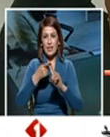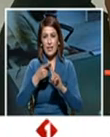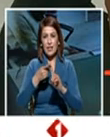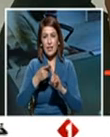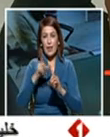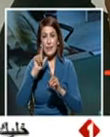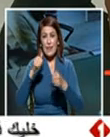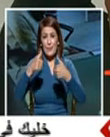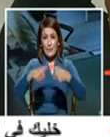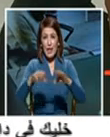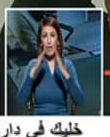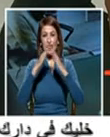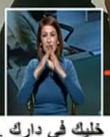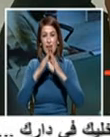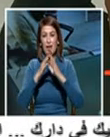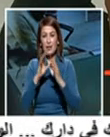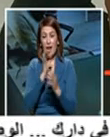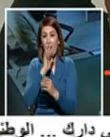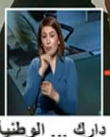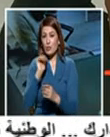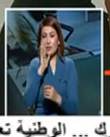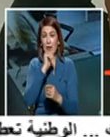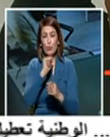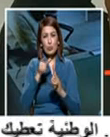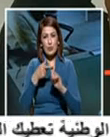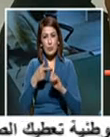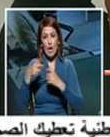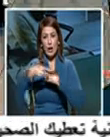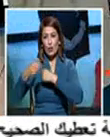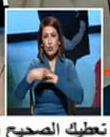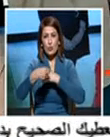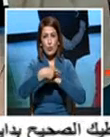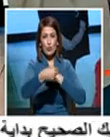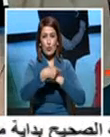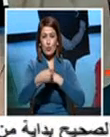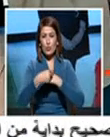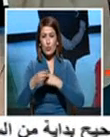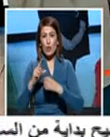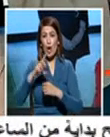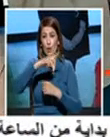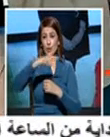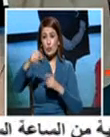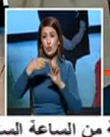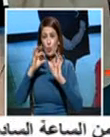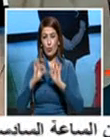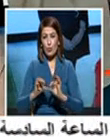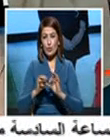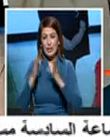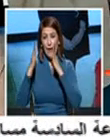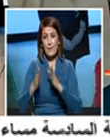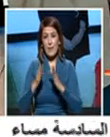بسبب الحجر الصحي ما همش قادرين معناتها يتحولوا حتى يتحولوا يوصلوا حتى